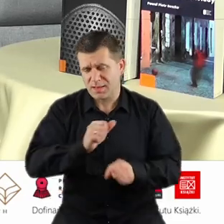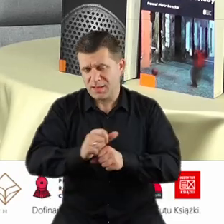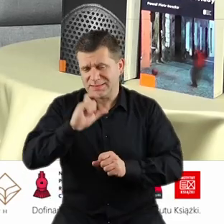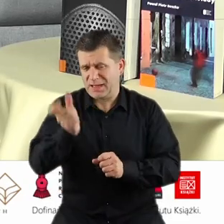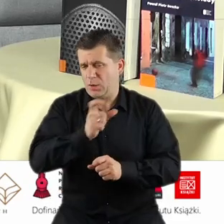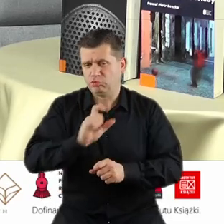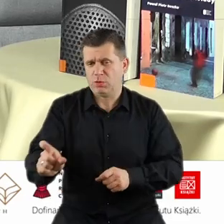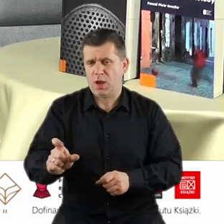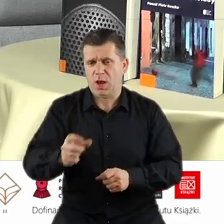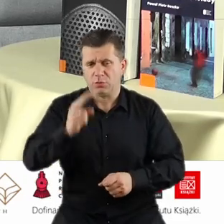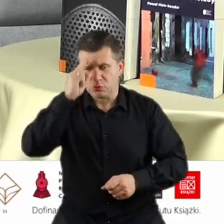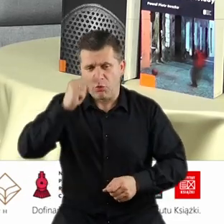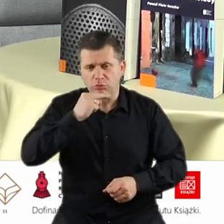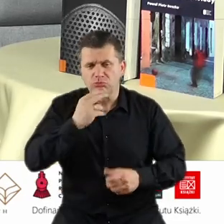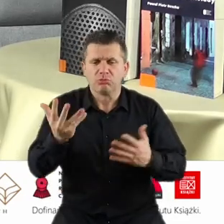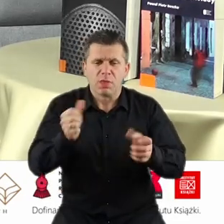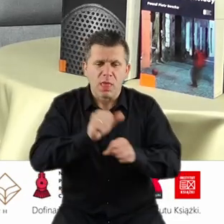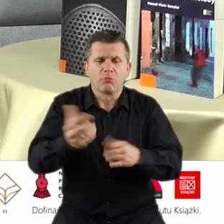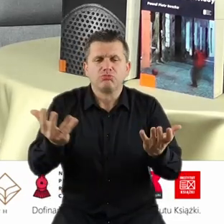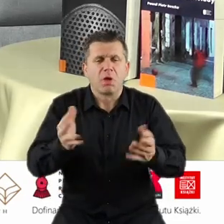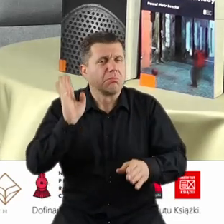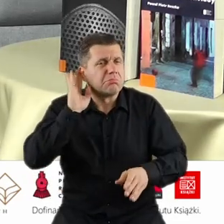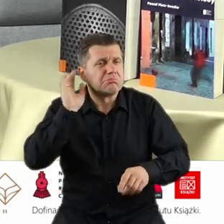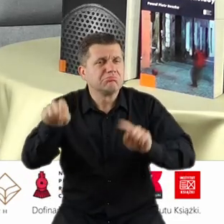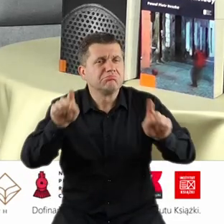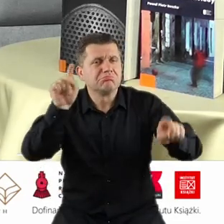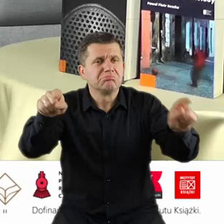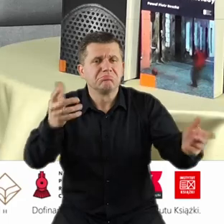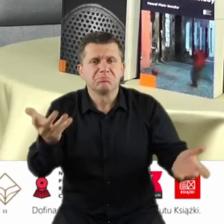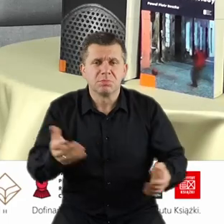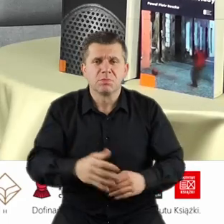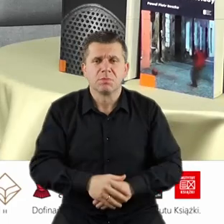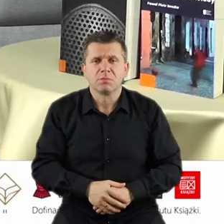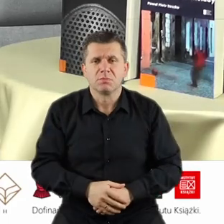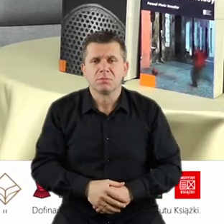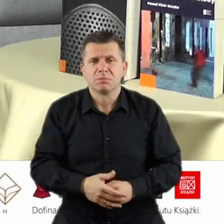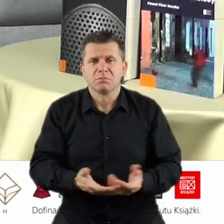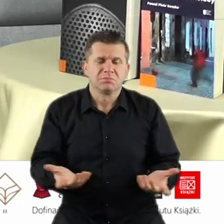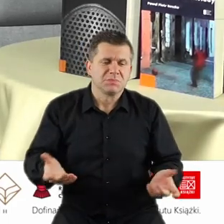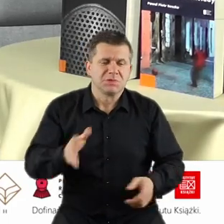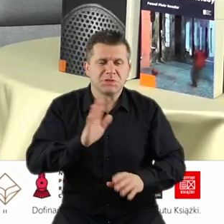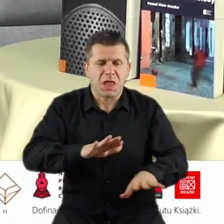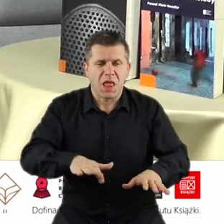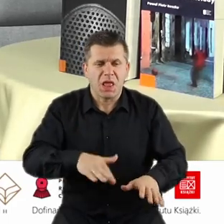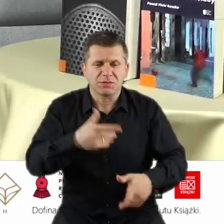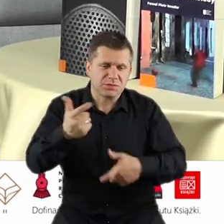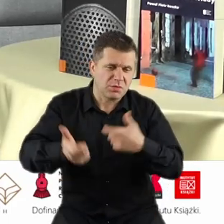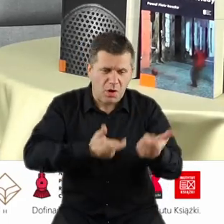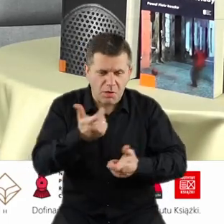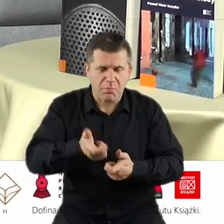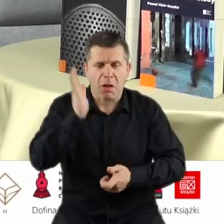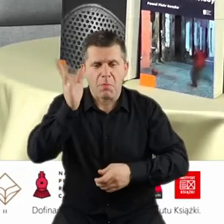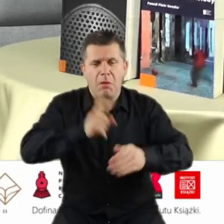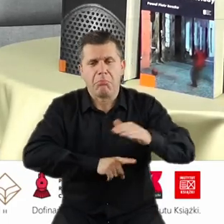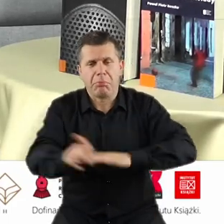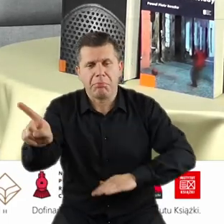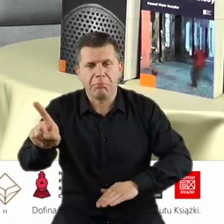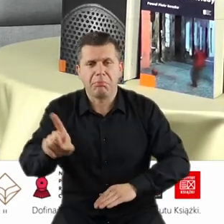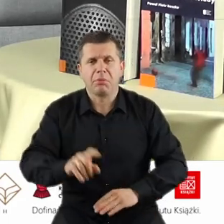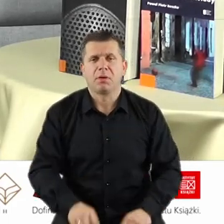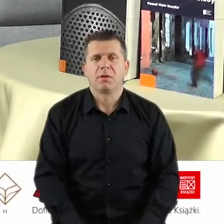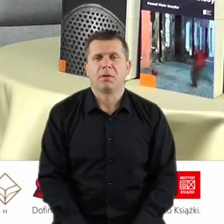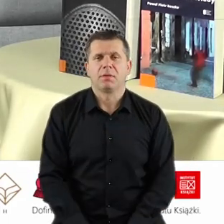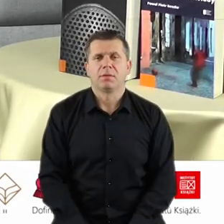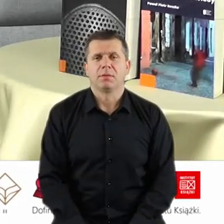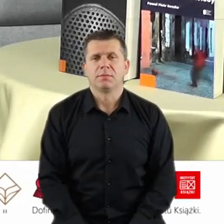I tak jest cały czas, że ci ojcowie są gdzieś tam, robią te dzieci, później znikają.